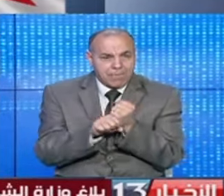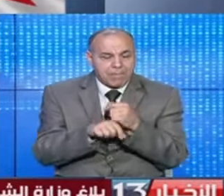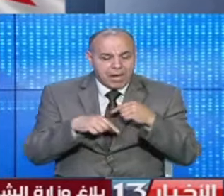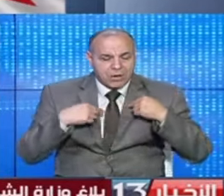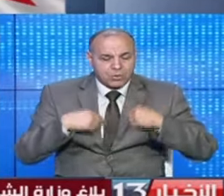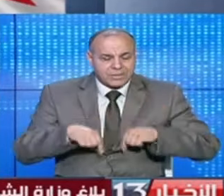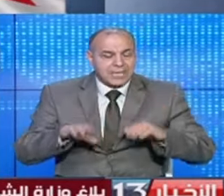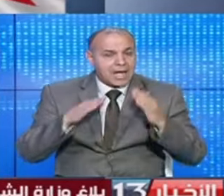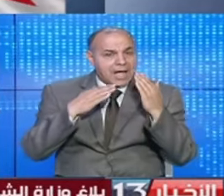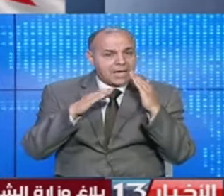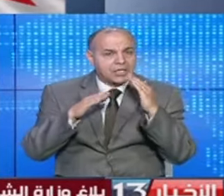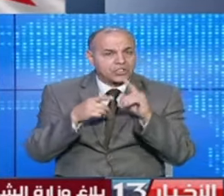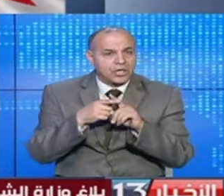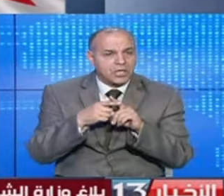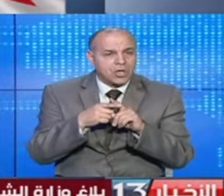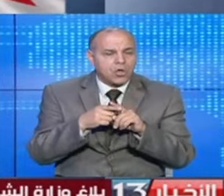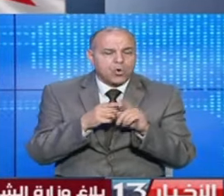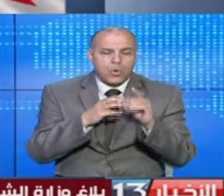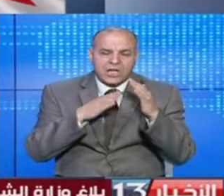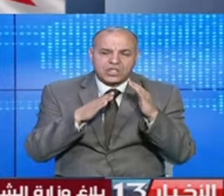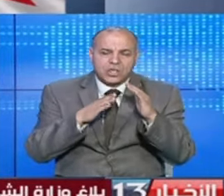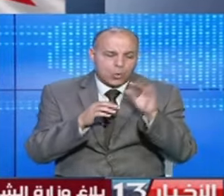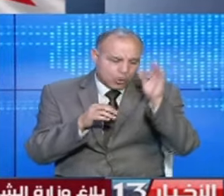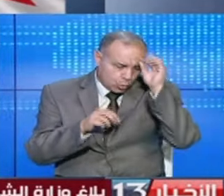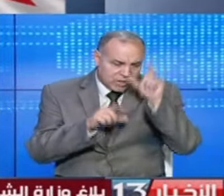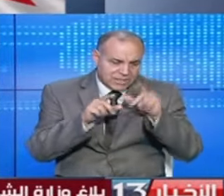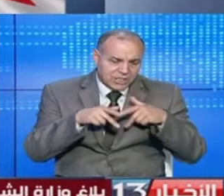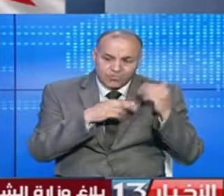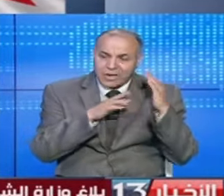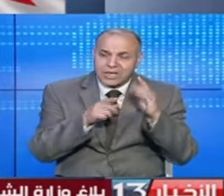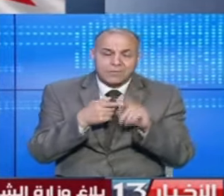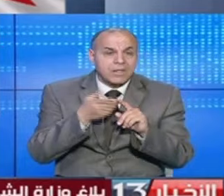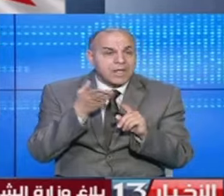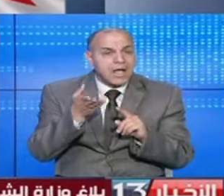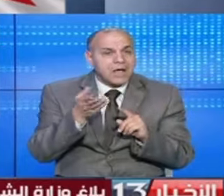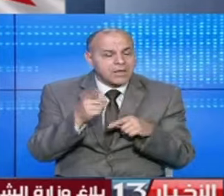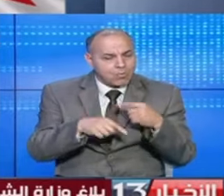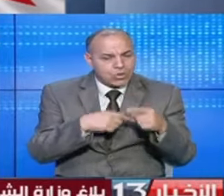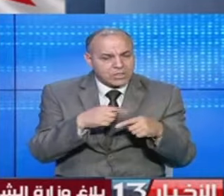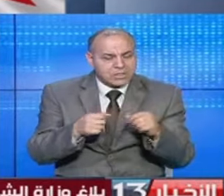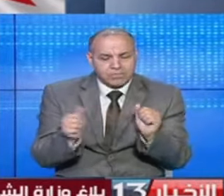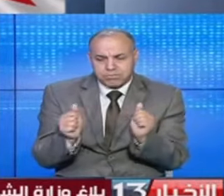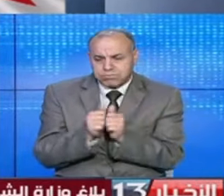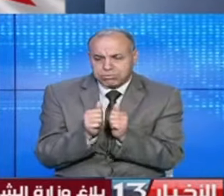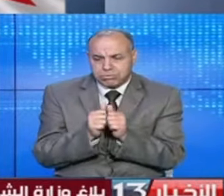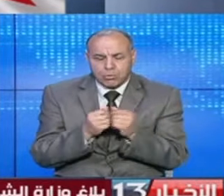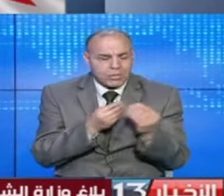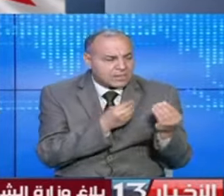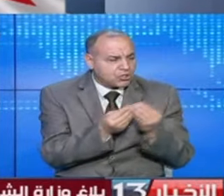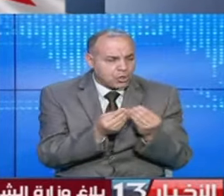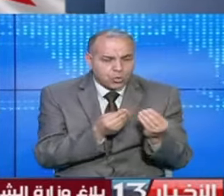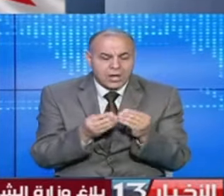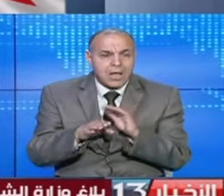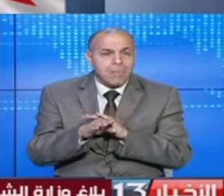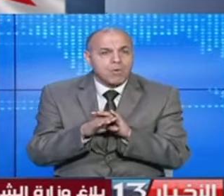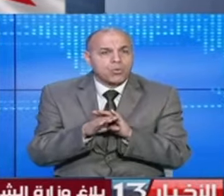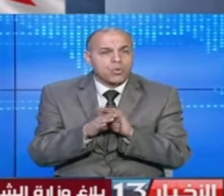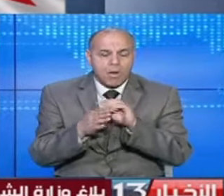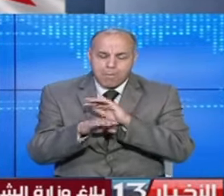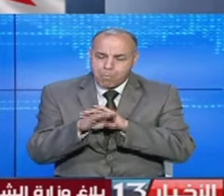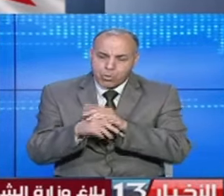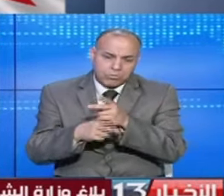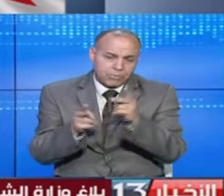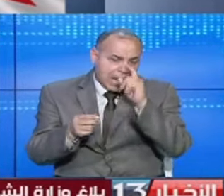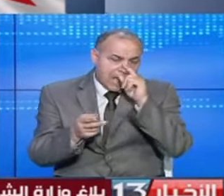وزير الشؤون الخارجية والهجرة والتونسيين بالخارج لمواصلة التنسيق والتشاور حول أبرز